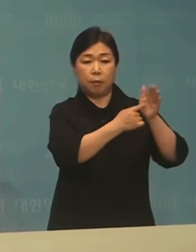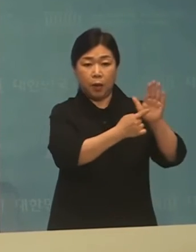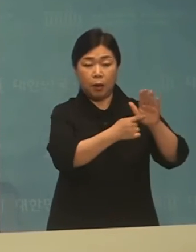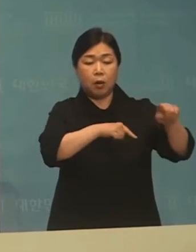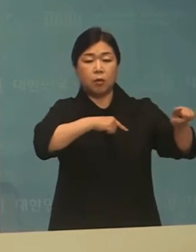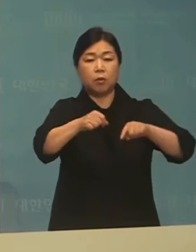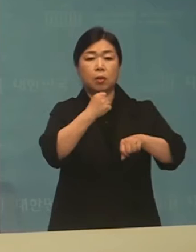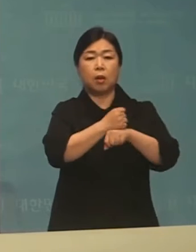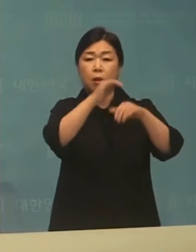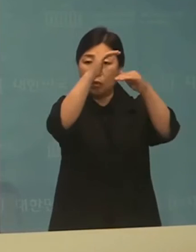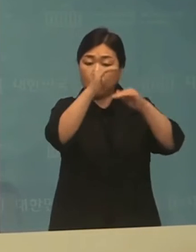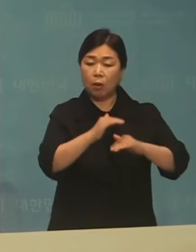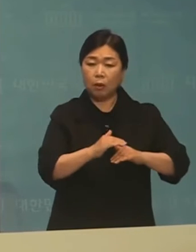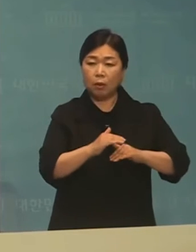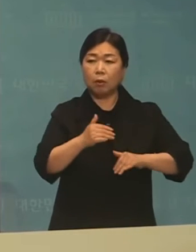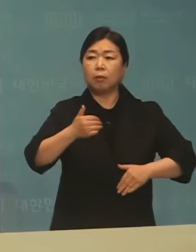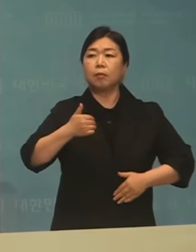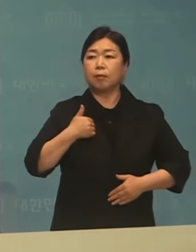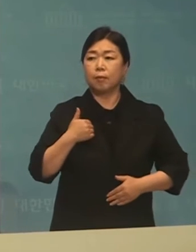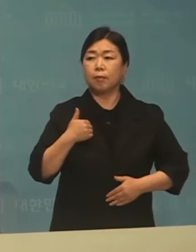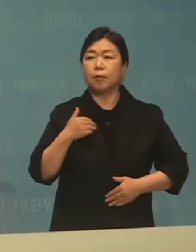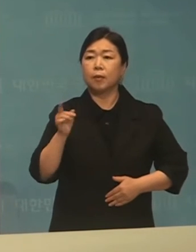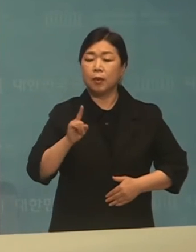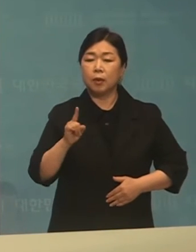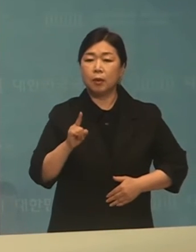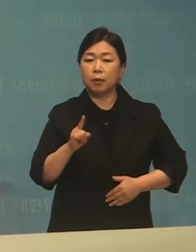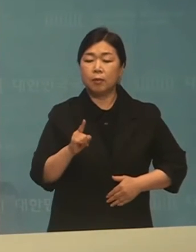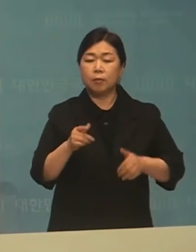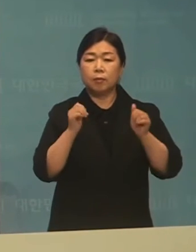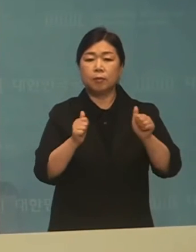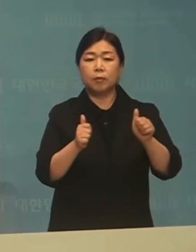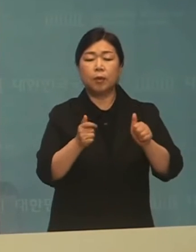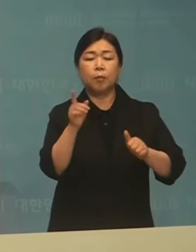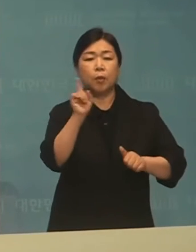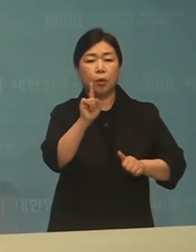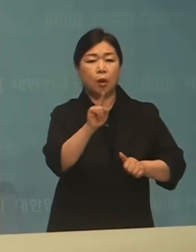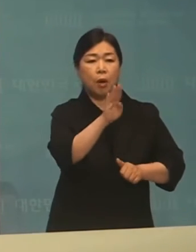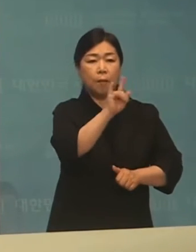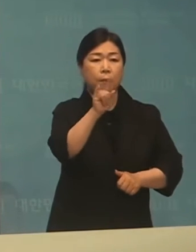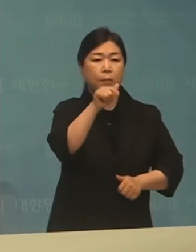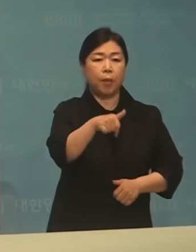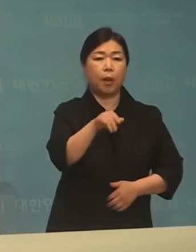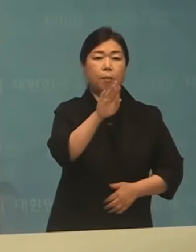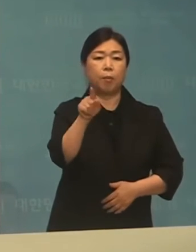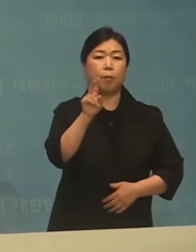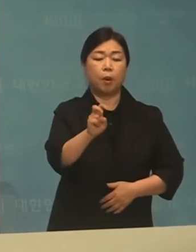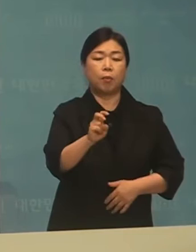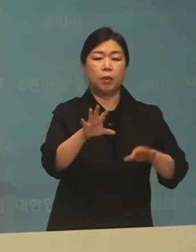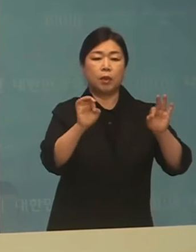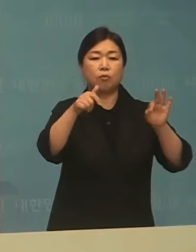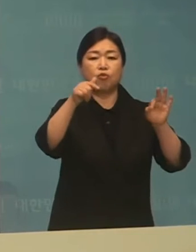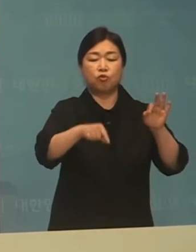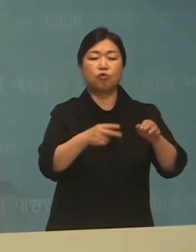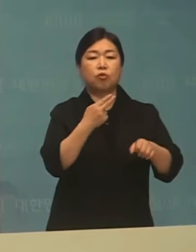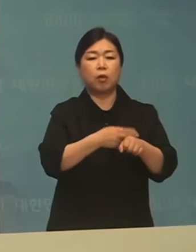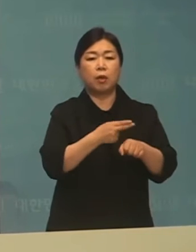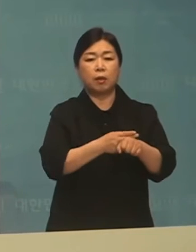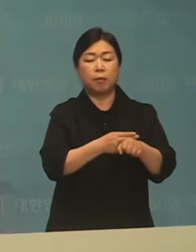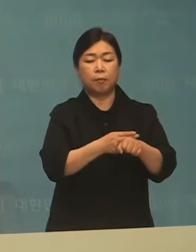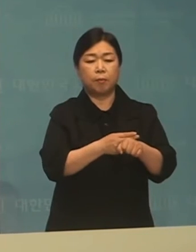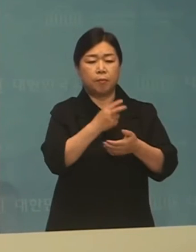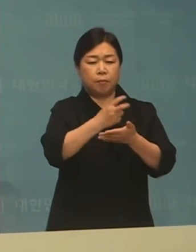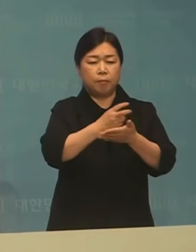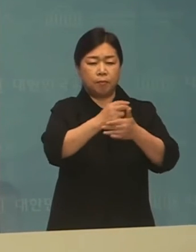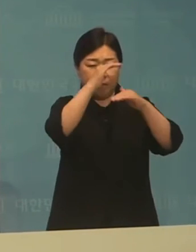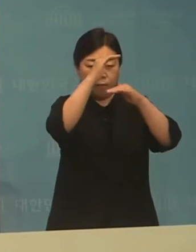하는 동안 저는 단재 신초 백범 김구의 길을 한 발짝도